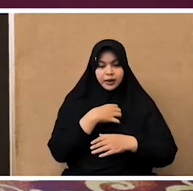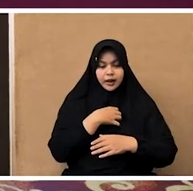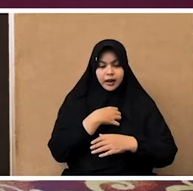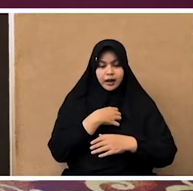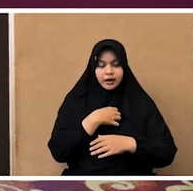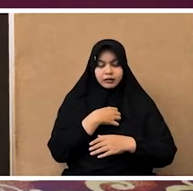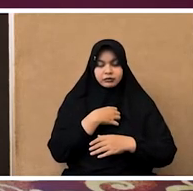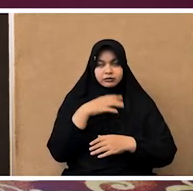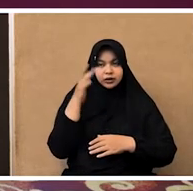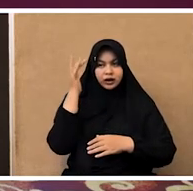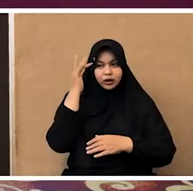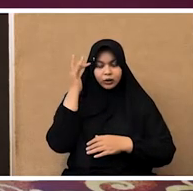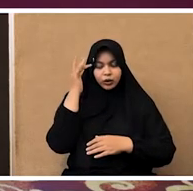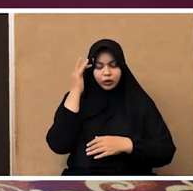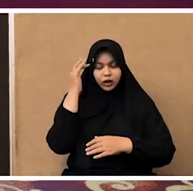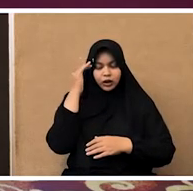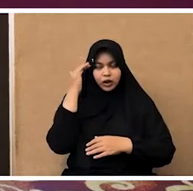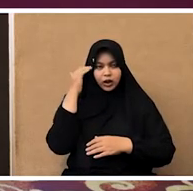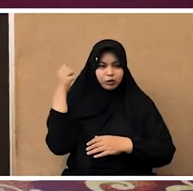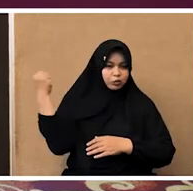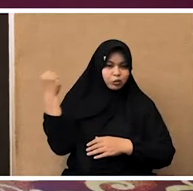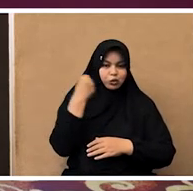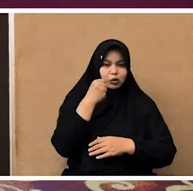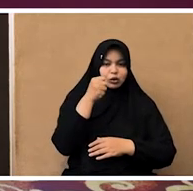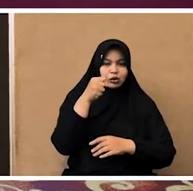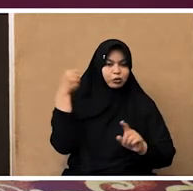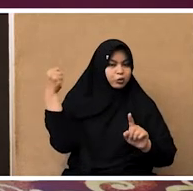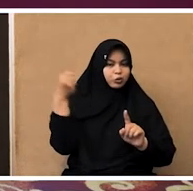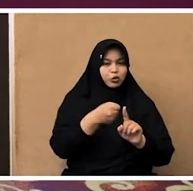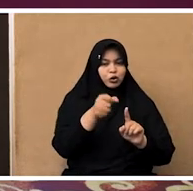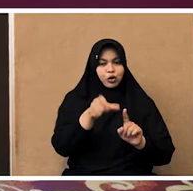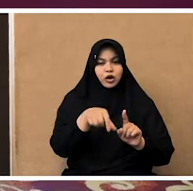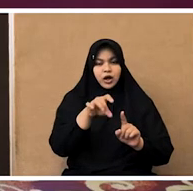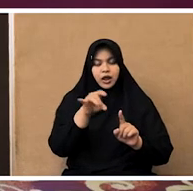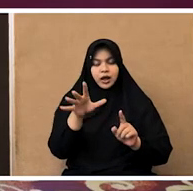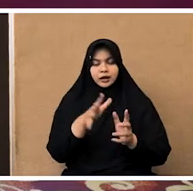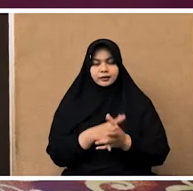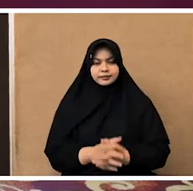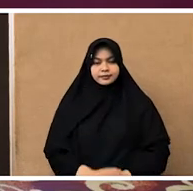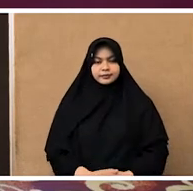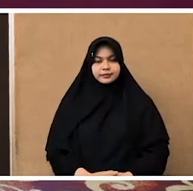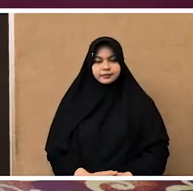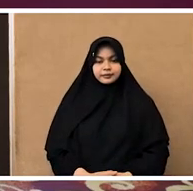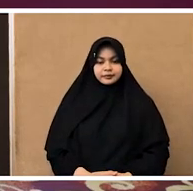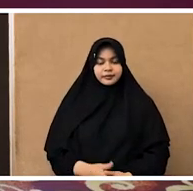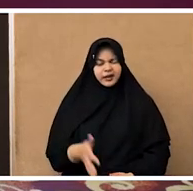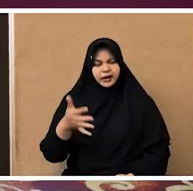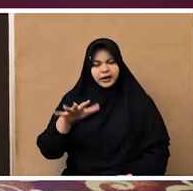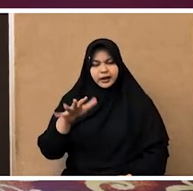kemudian dia memukul orang gitu ya